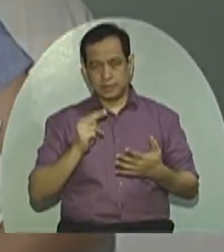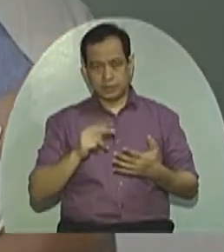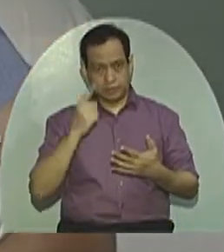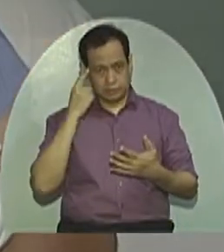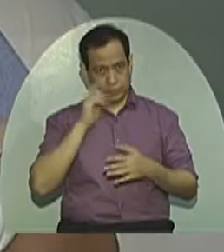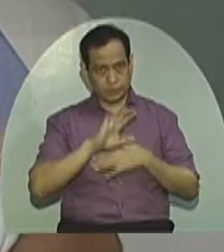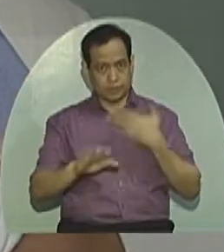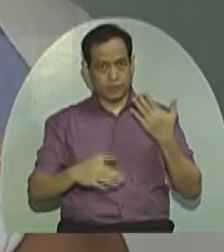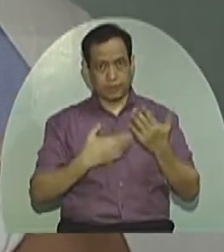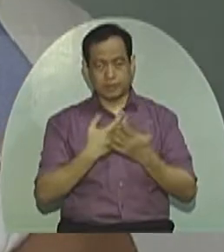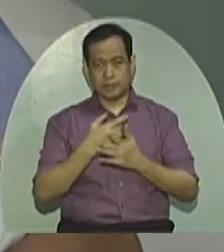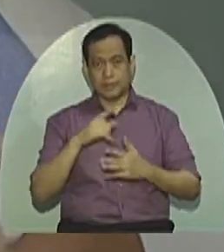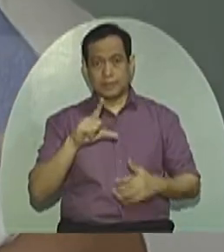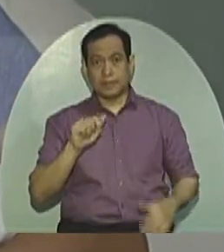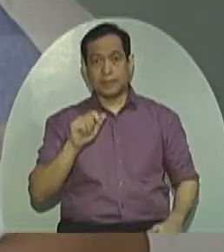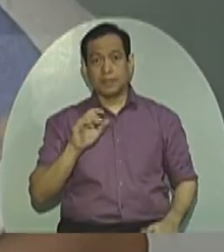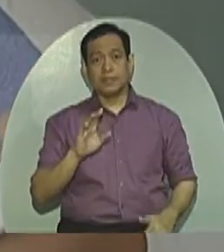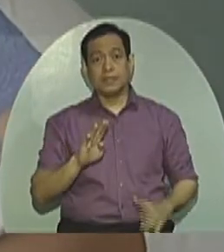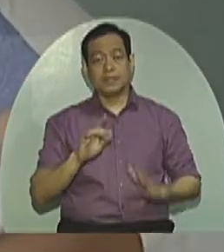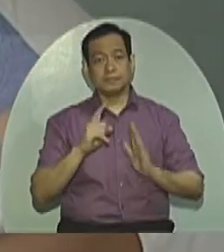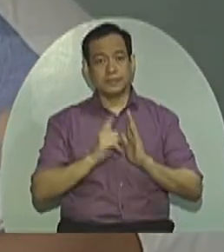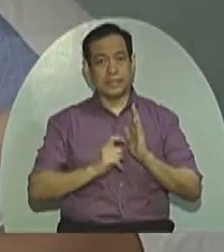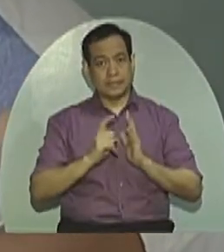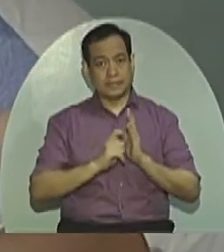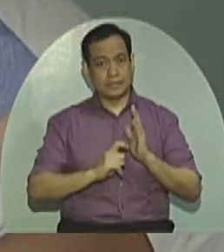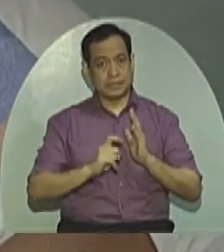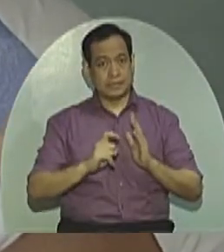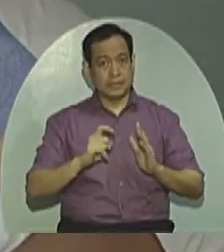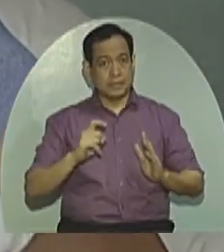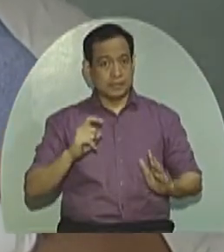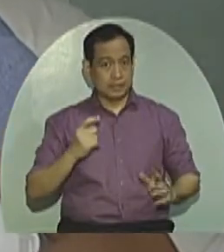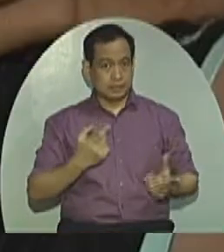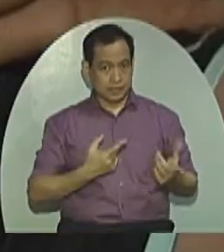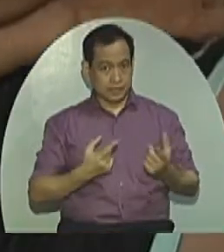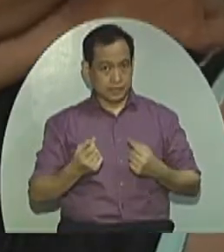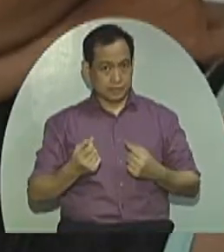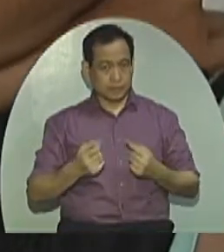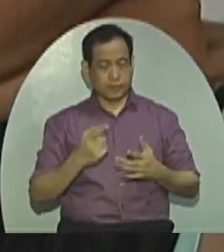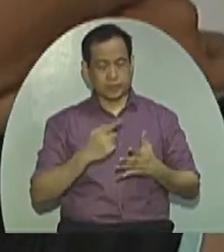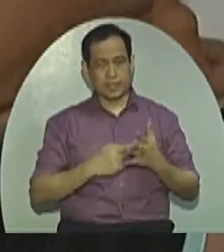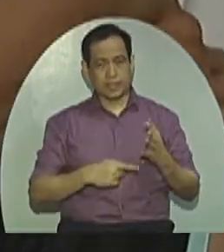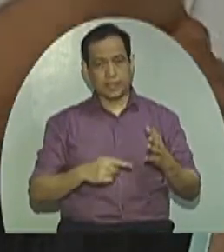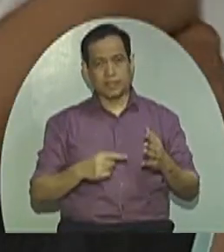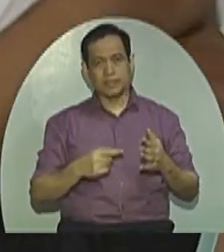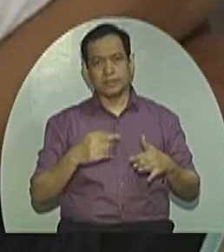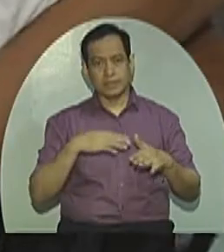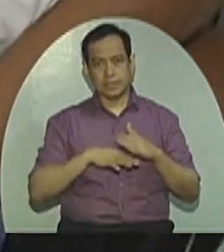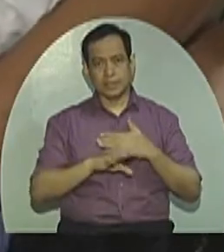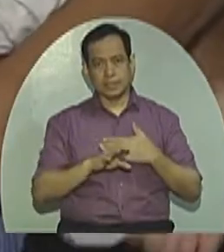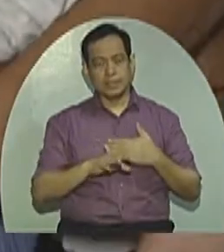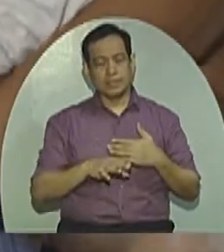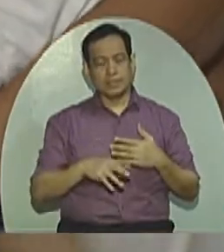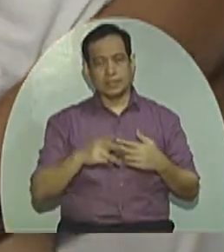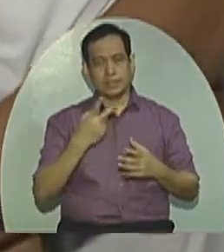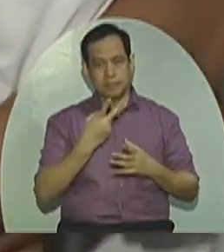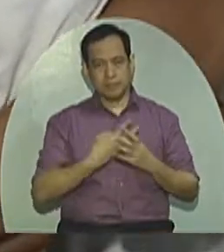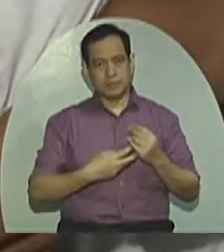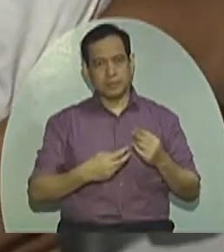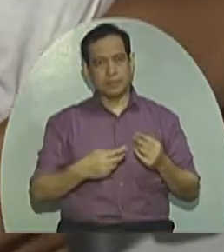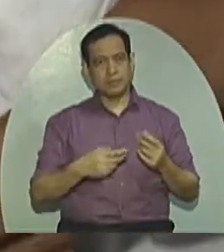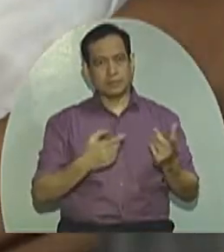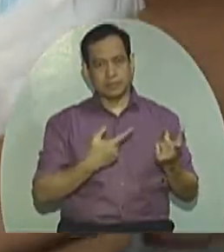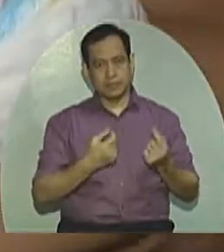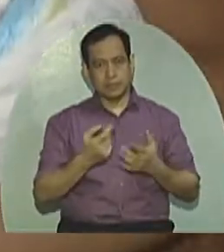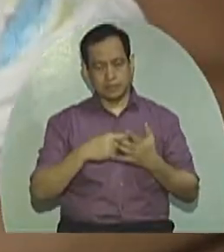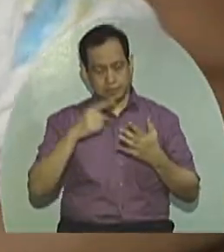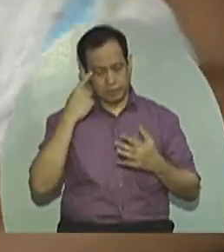ng mag-asawa para sa lahat ng laboratory test na gagawin din. Kaya naman kahit anong paraan ay ginagawa ng